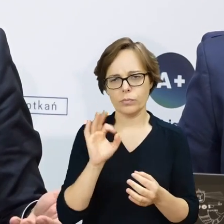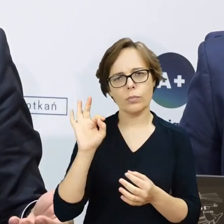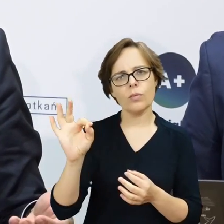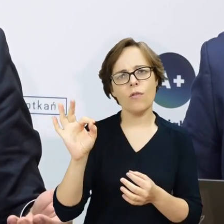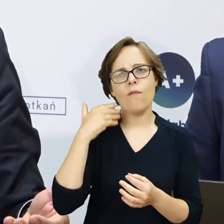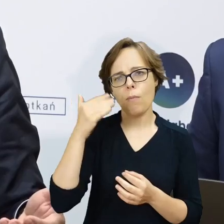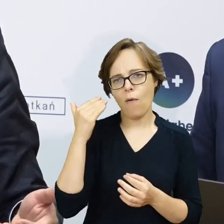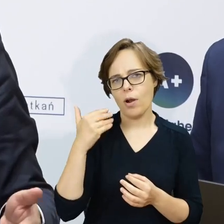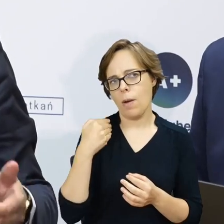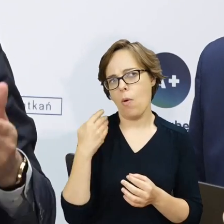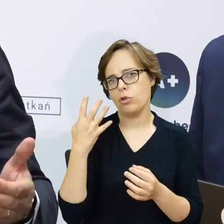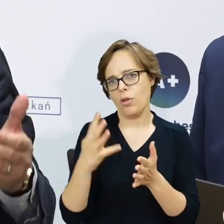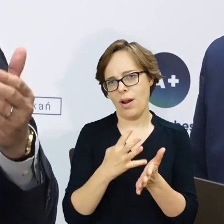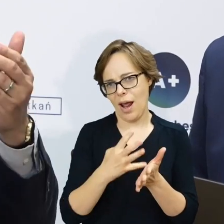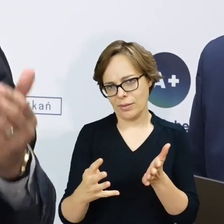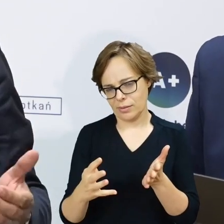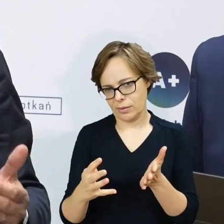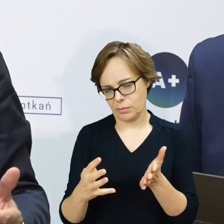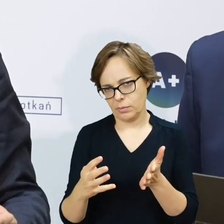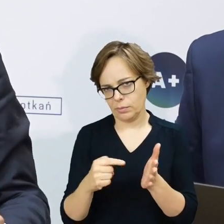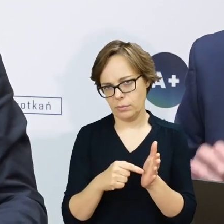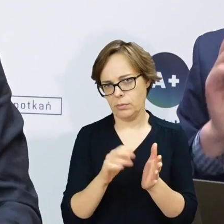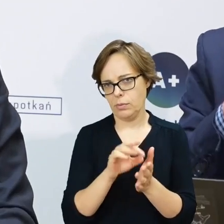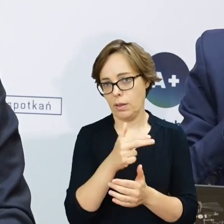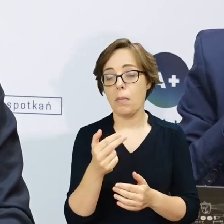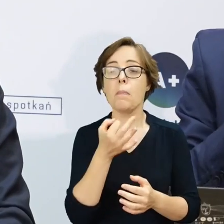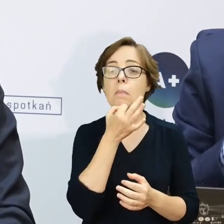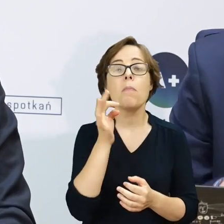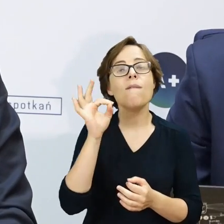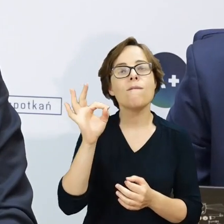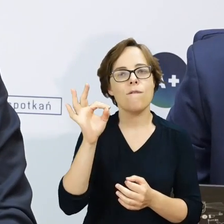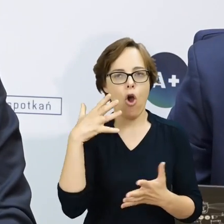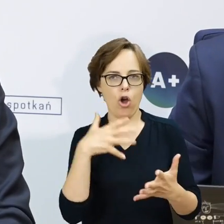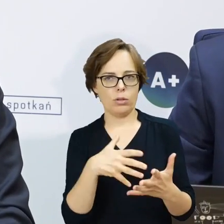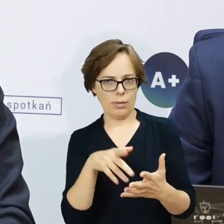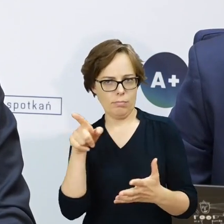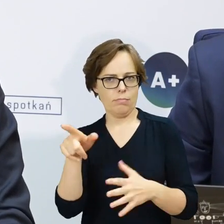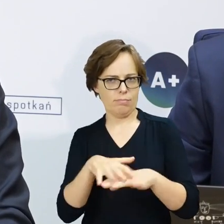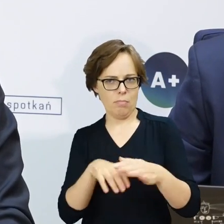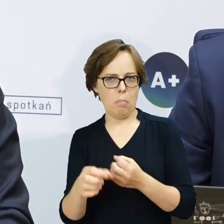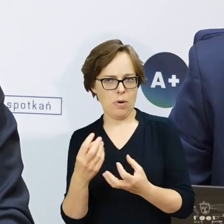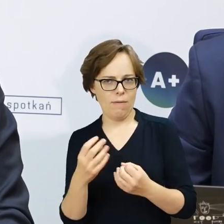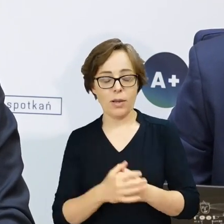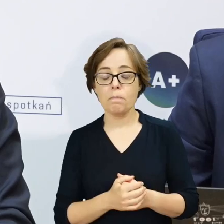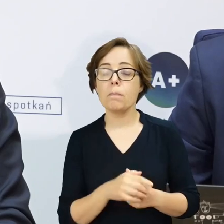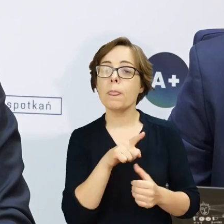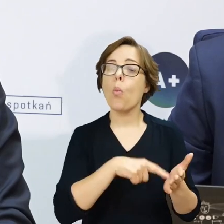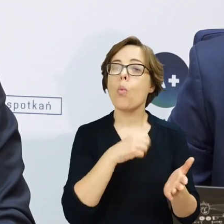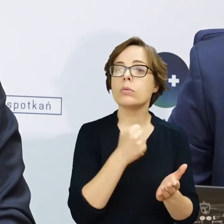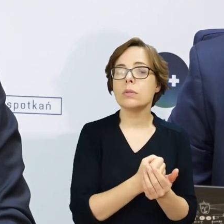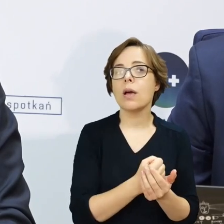najmniej czterokrotnie. Czy w twojej prawniczej ocenie ustawa o trybie postępowania przed